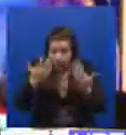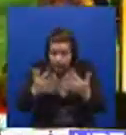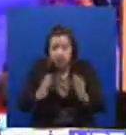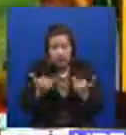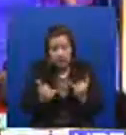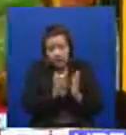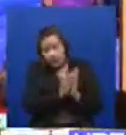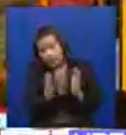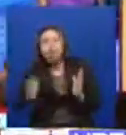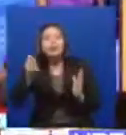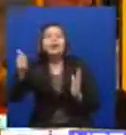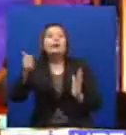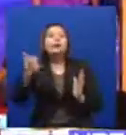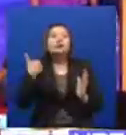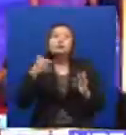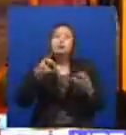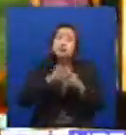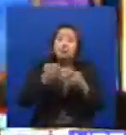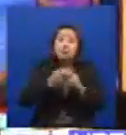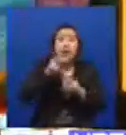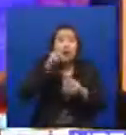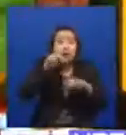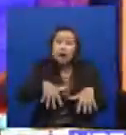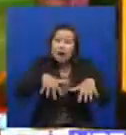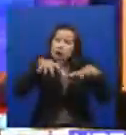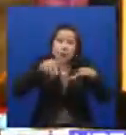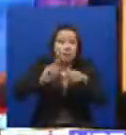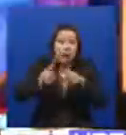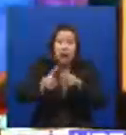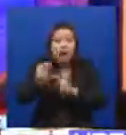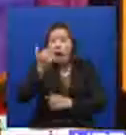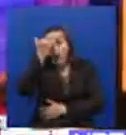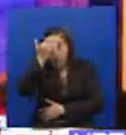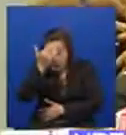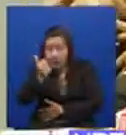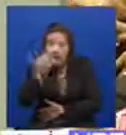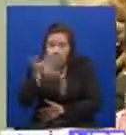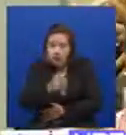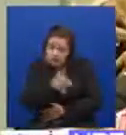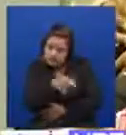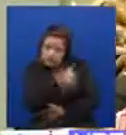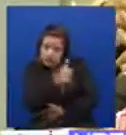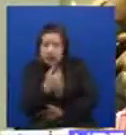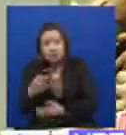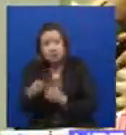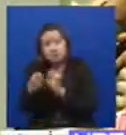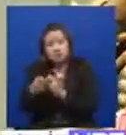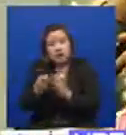ไปโดยหากมีปัญหาอุทกภัยเกิดขึ้นอีกจะสามารถใช้งานได้ตามปกติและไม่ทำให้การขนก็ต้องหยุดชะงัก